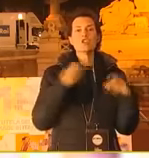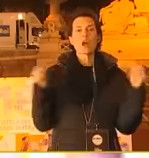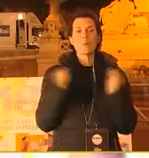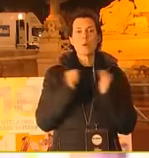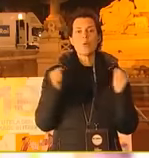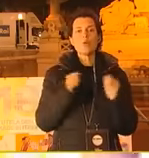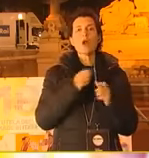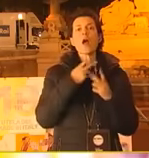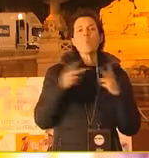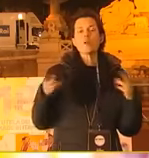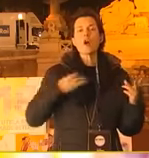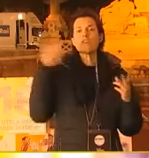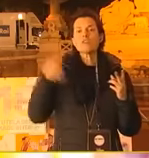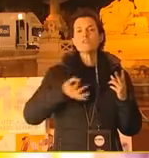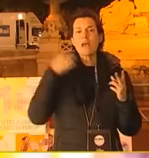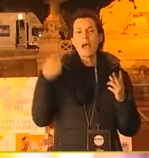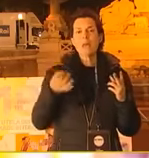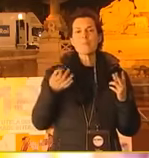sabotarci.